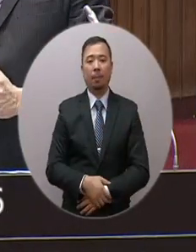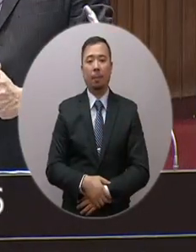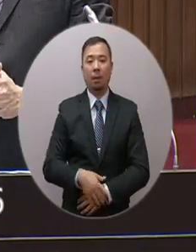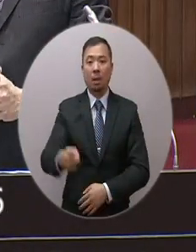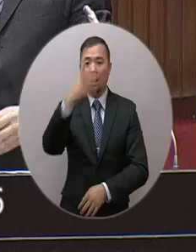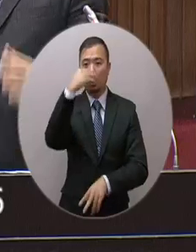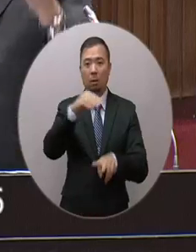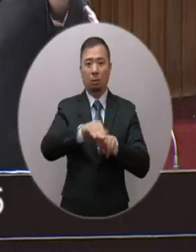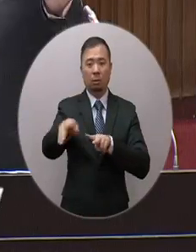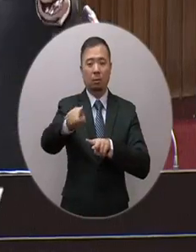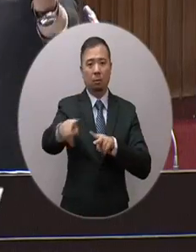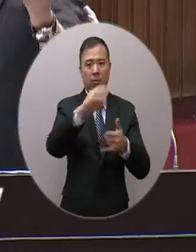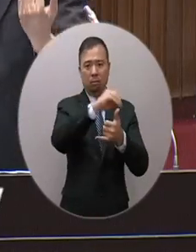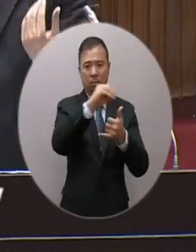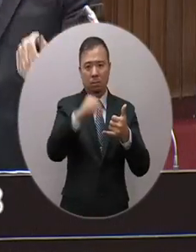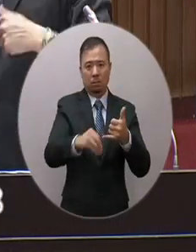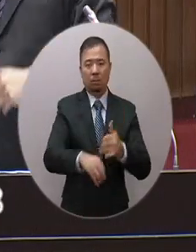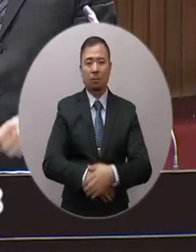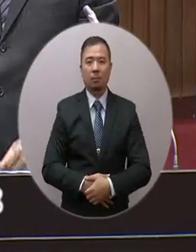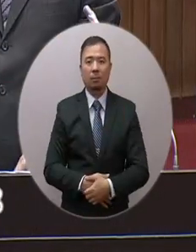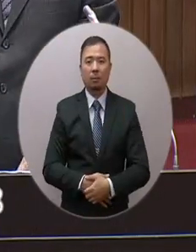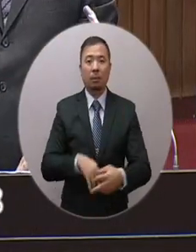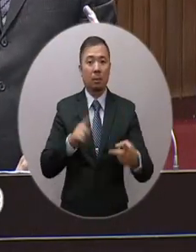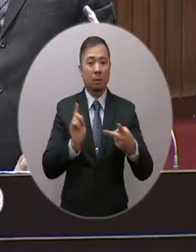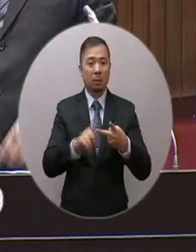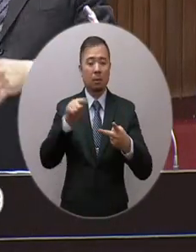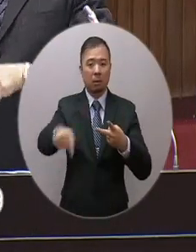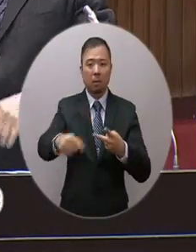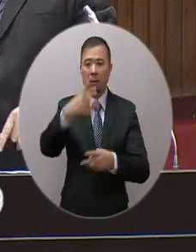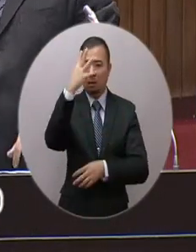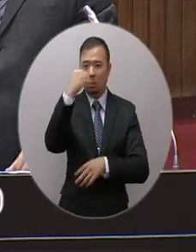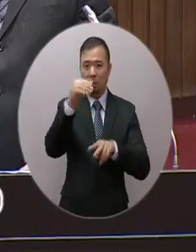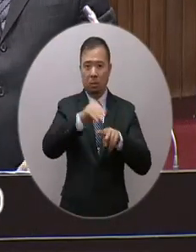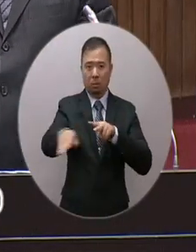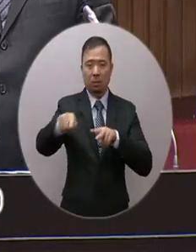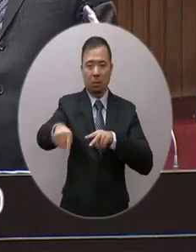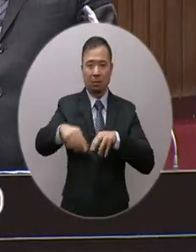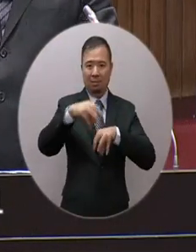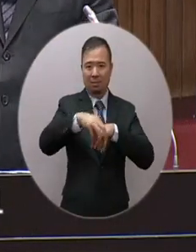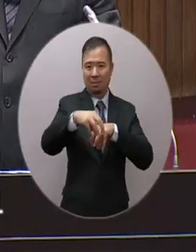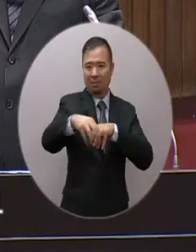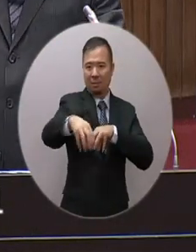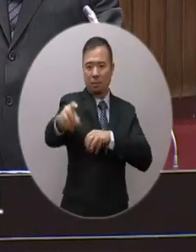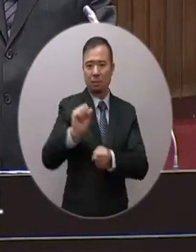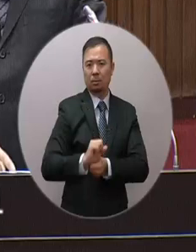南移，甚至于高捷的延伸，我们只讲高铁南移就好